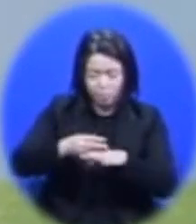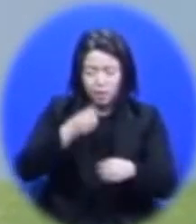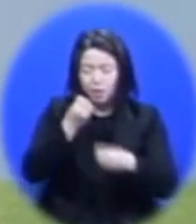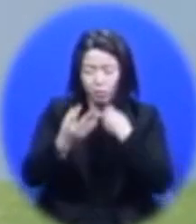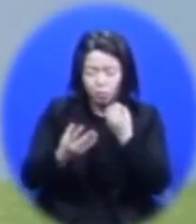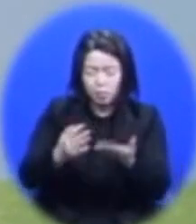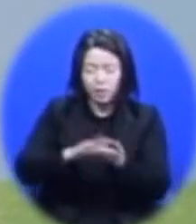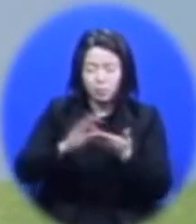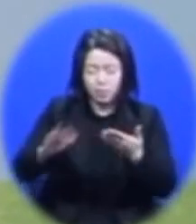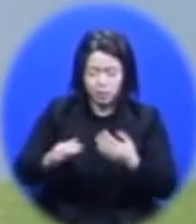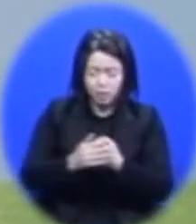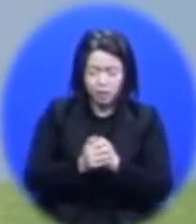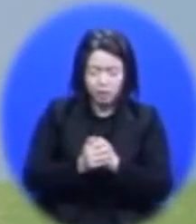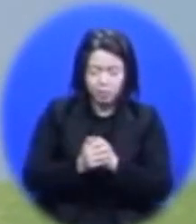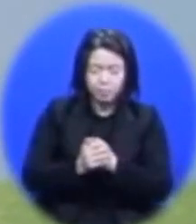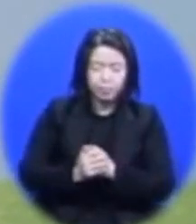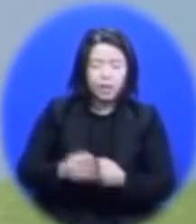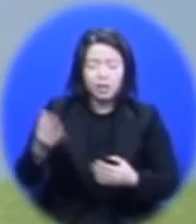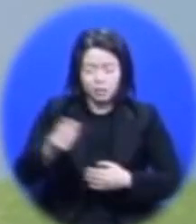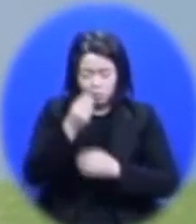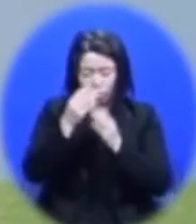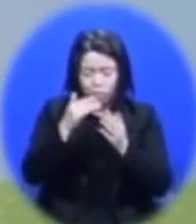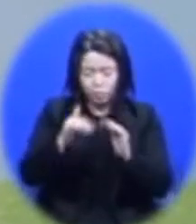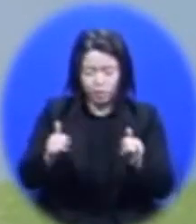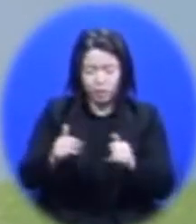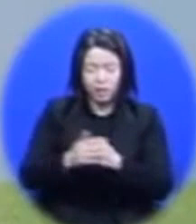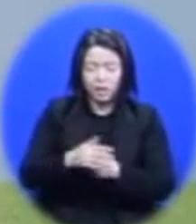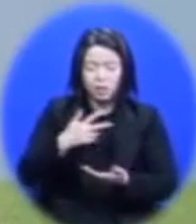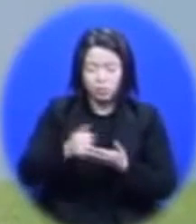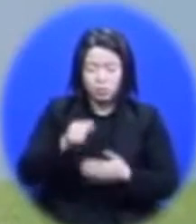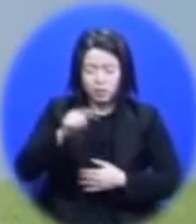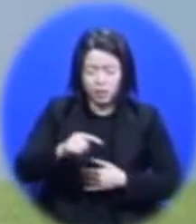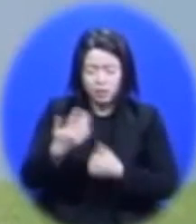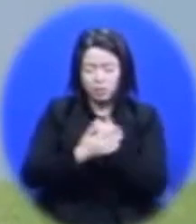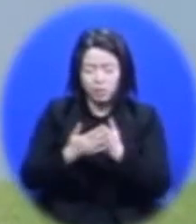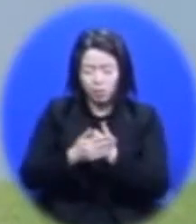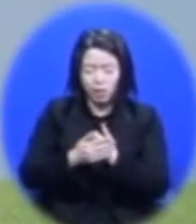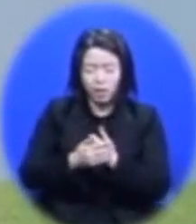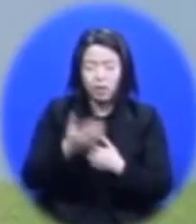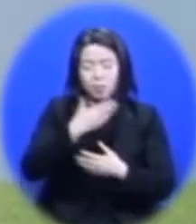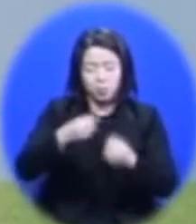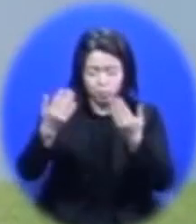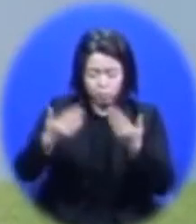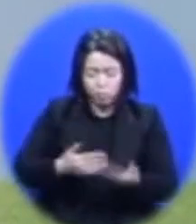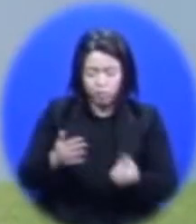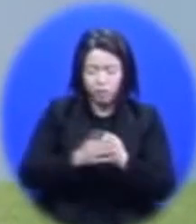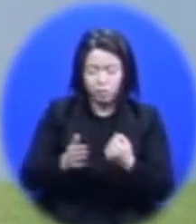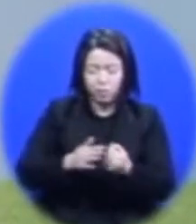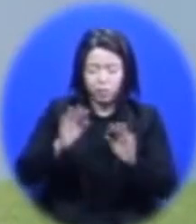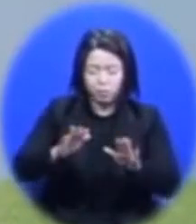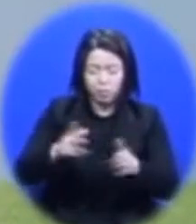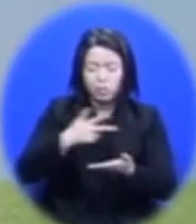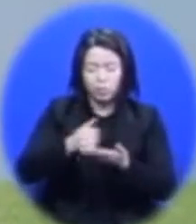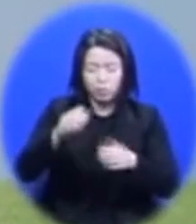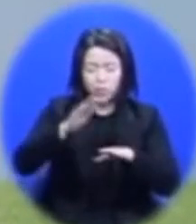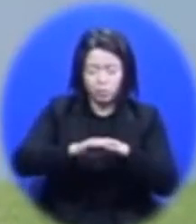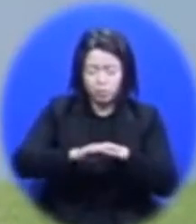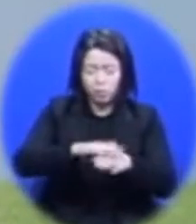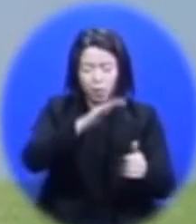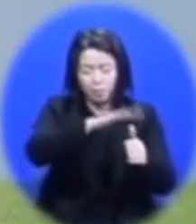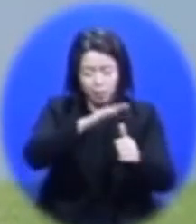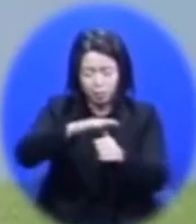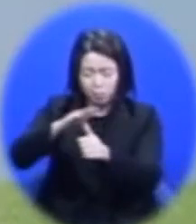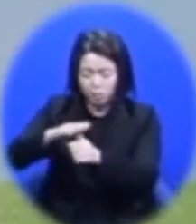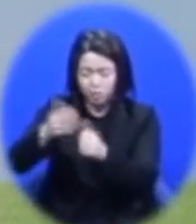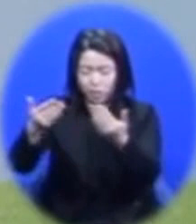고백입니다. 성도들에게 주님 이 은혜와 믿음을 주셨으니 오늘도 주의 손으로 저들 머리에 머리에